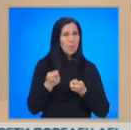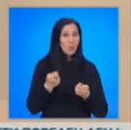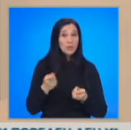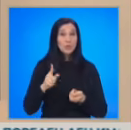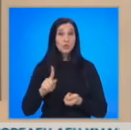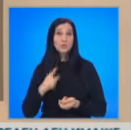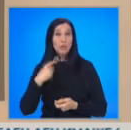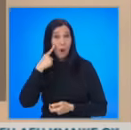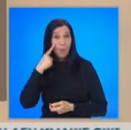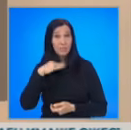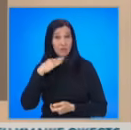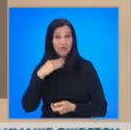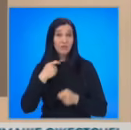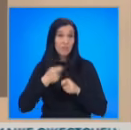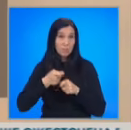опитва да се създават